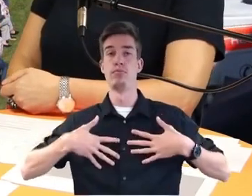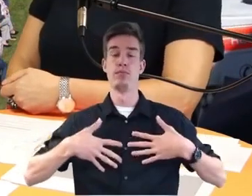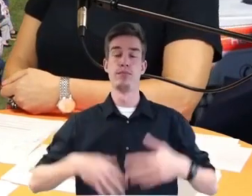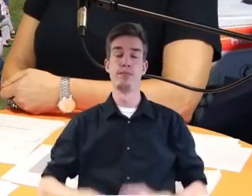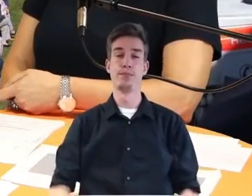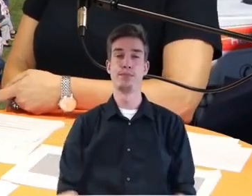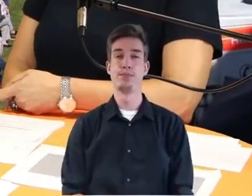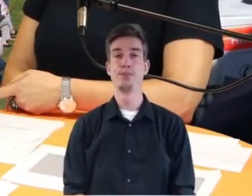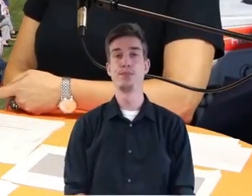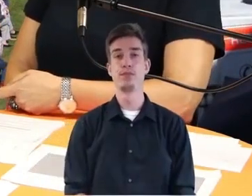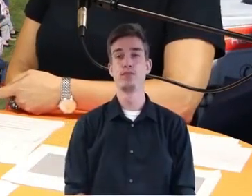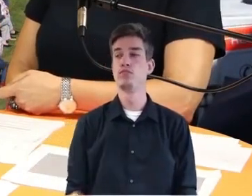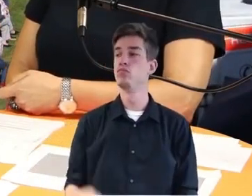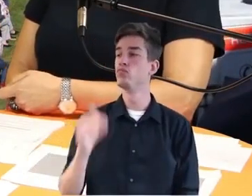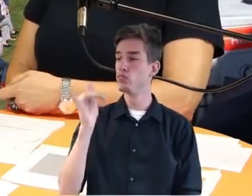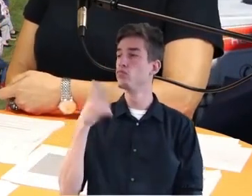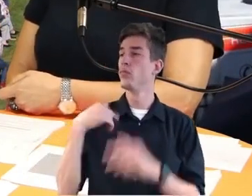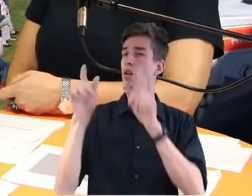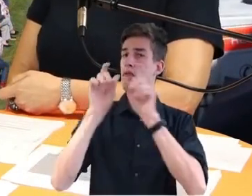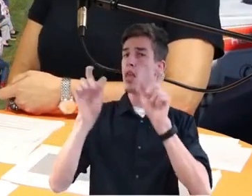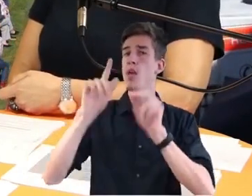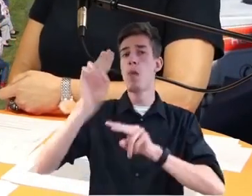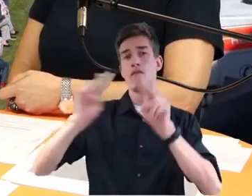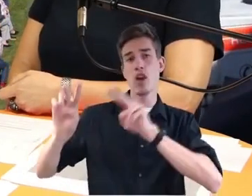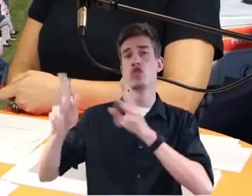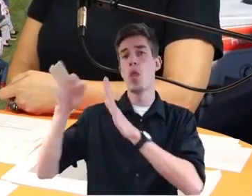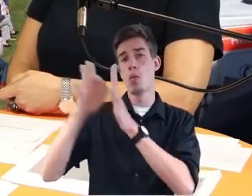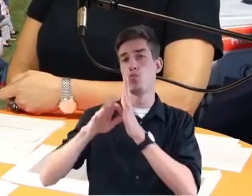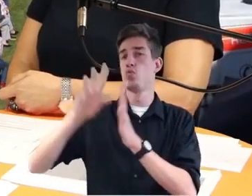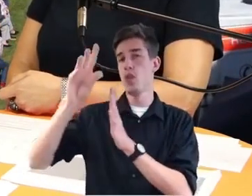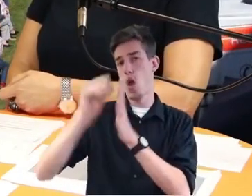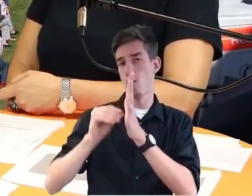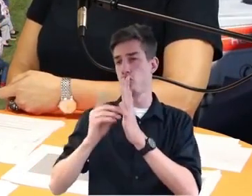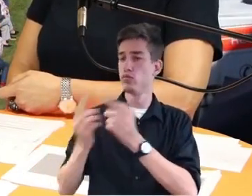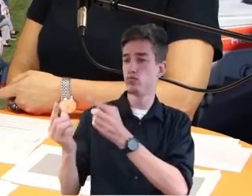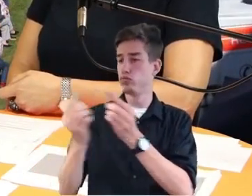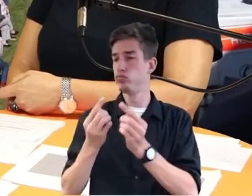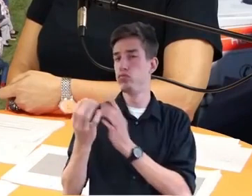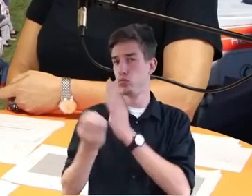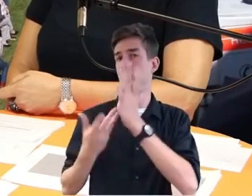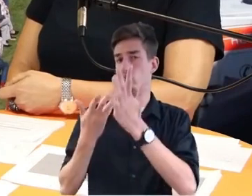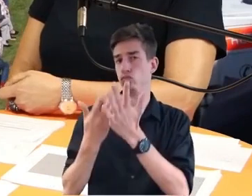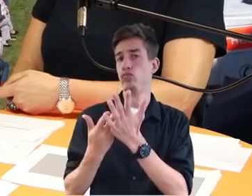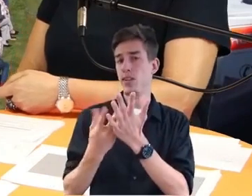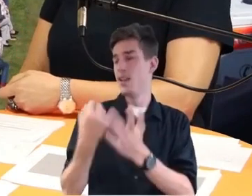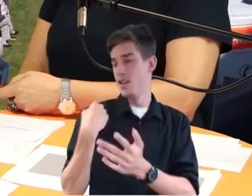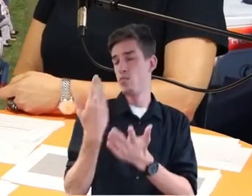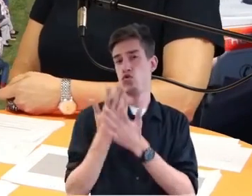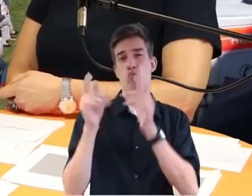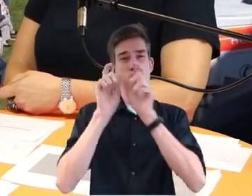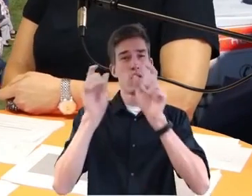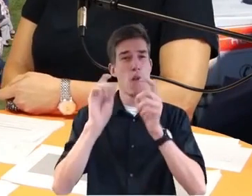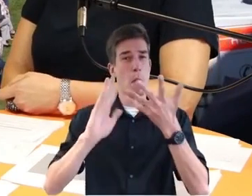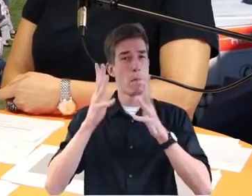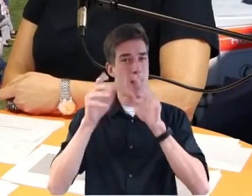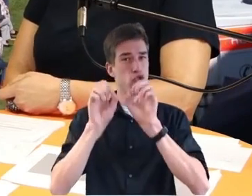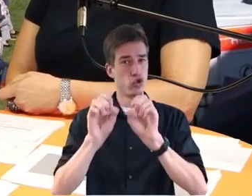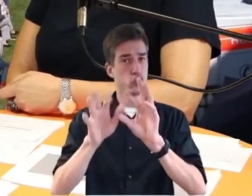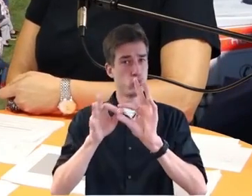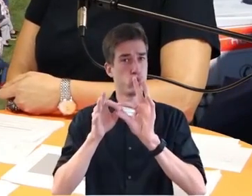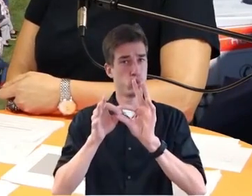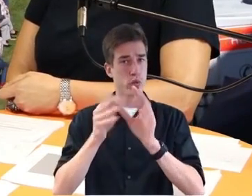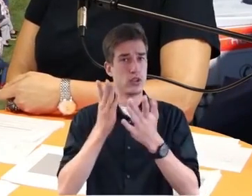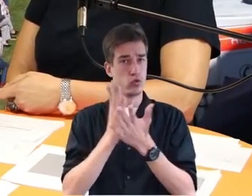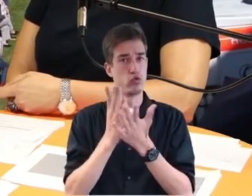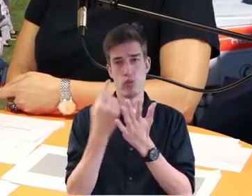da verschiedenste Themen behandelt. Zum Beispiel eben den schon genannten Brandschutz, aber